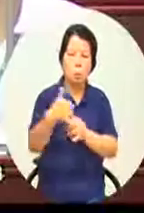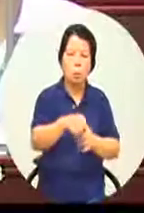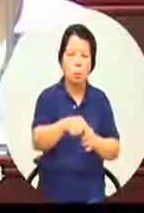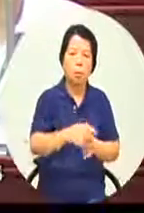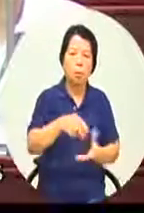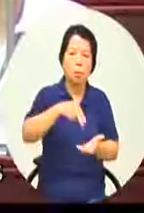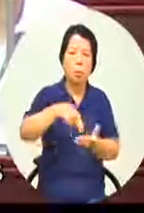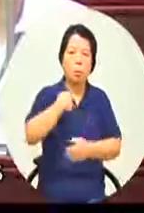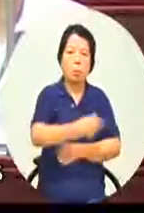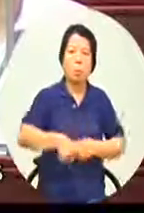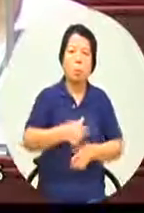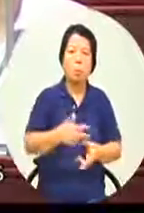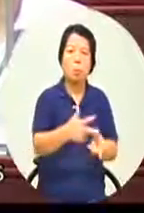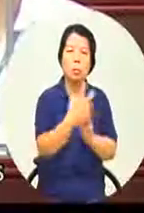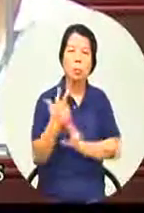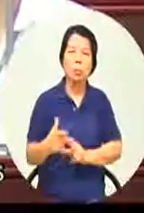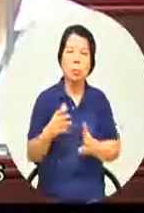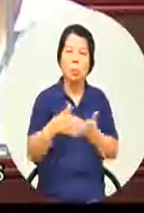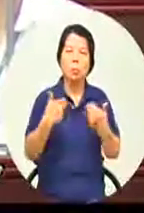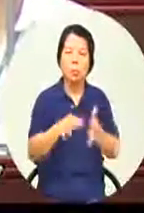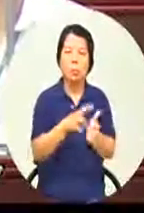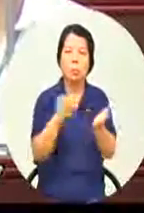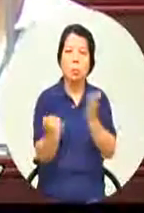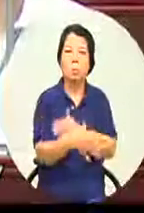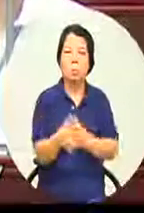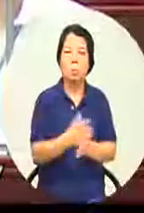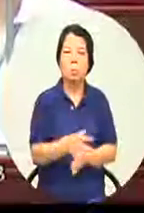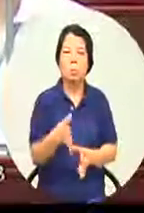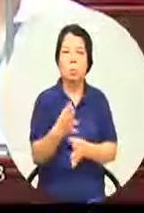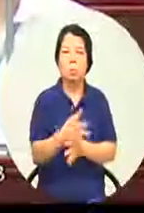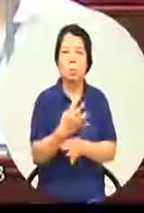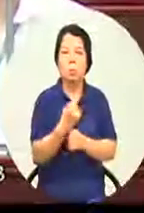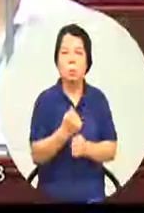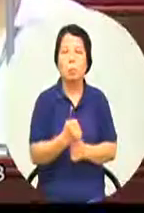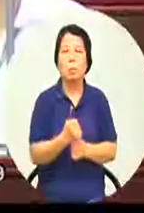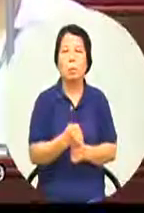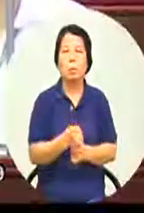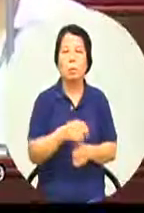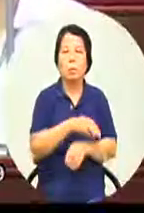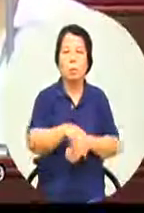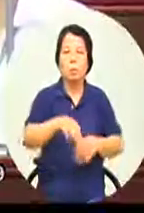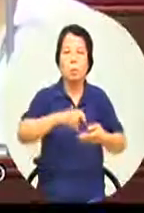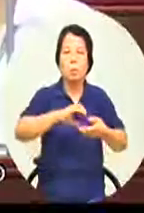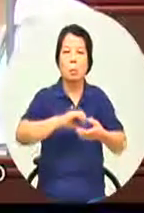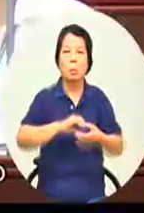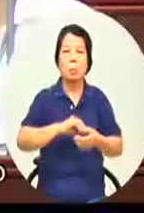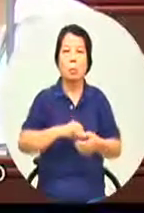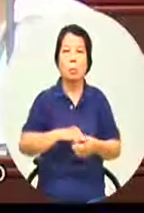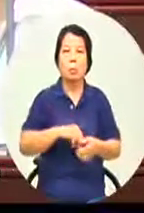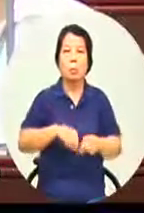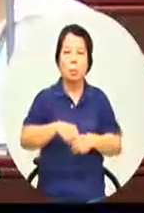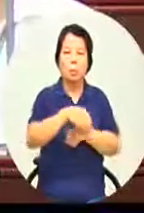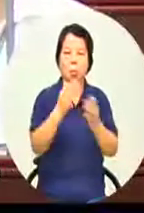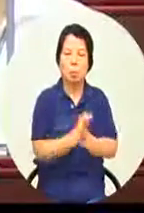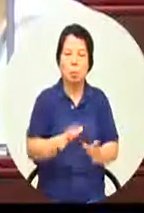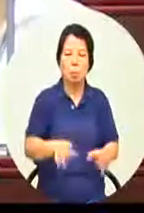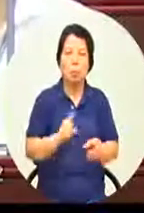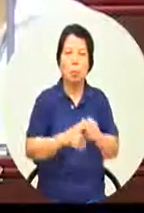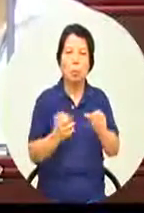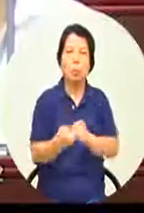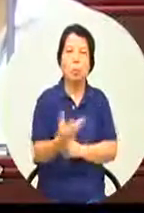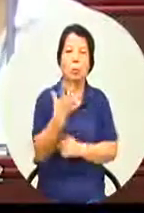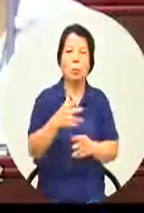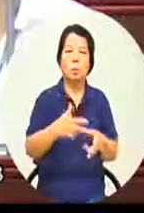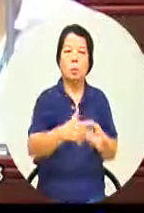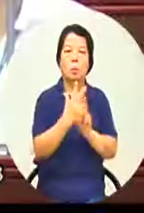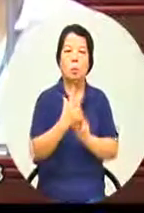体的路桥是不是拆迁，它的时程的规划。那本来是中华路桥是因为它考虑到当地它的交通